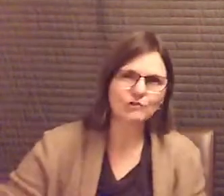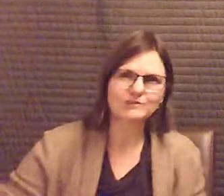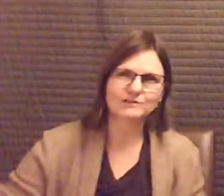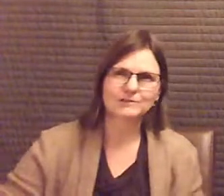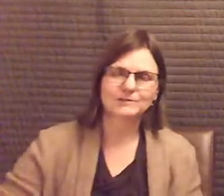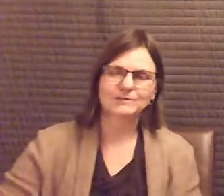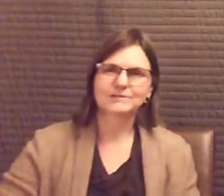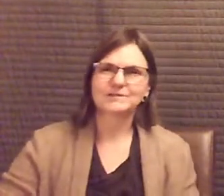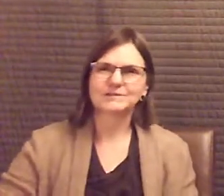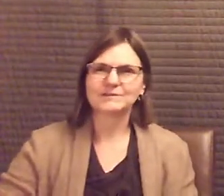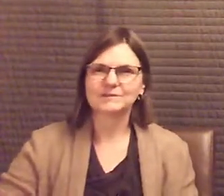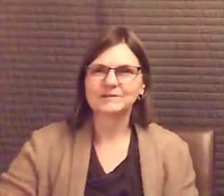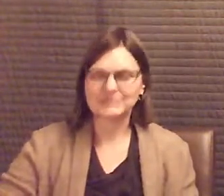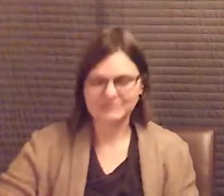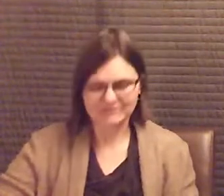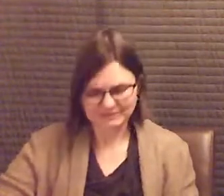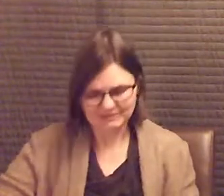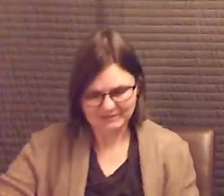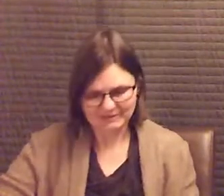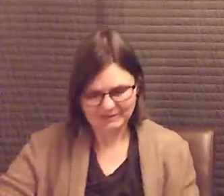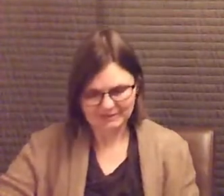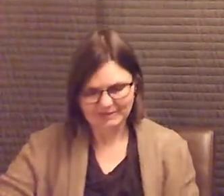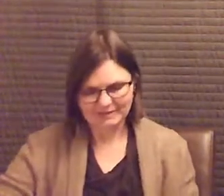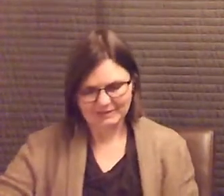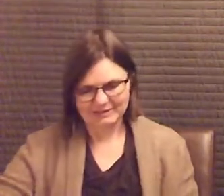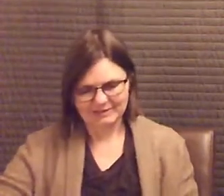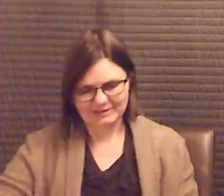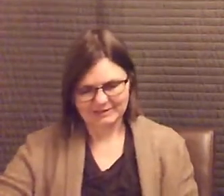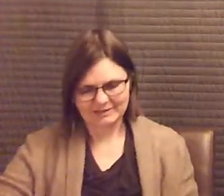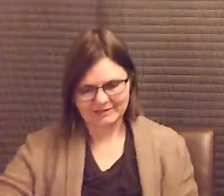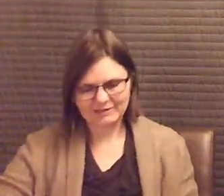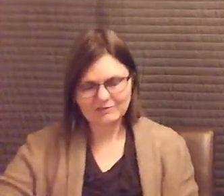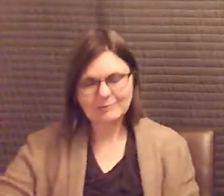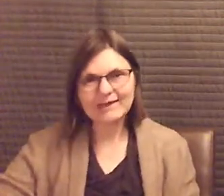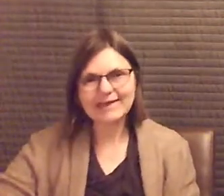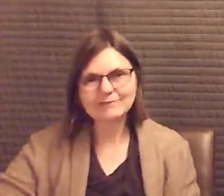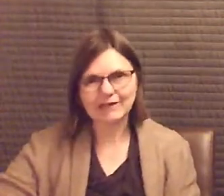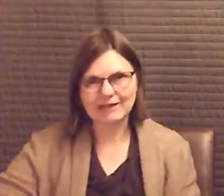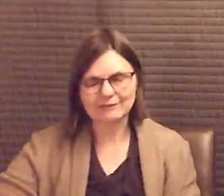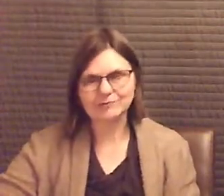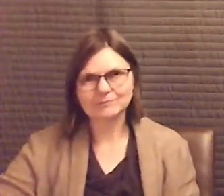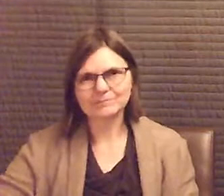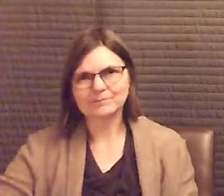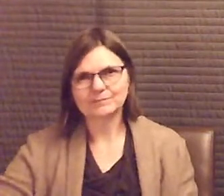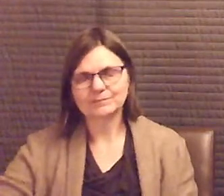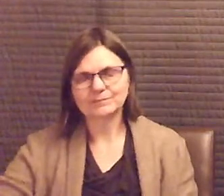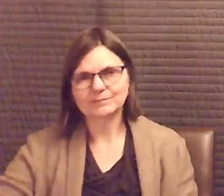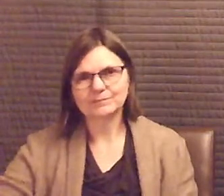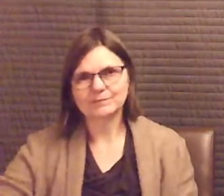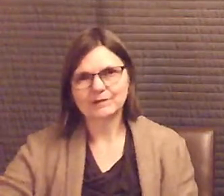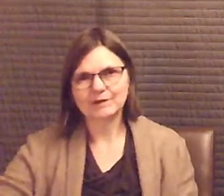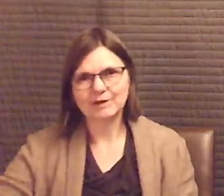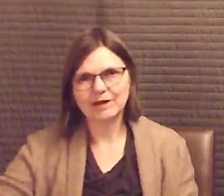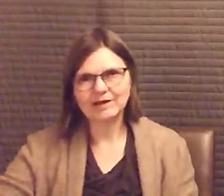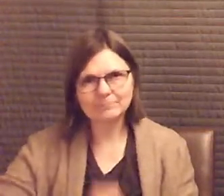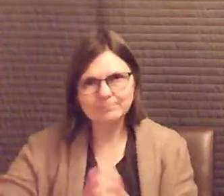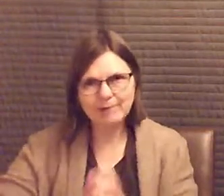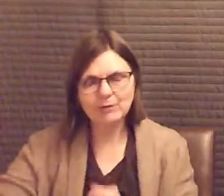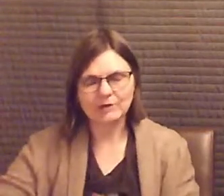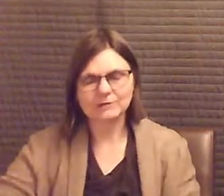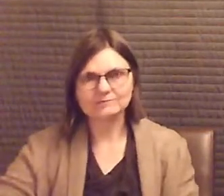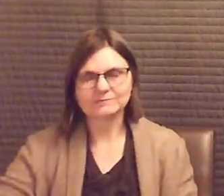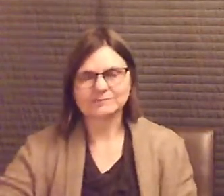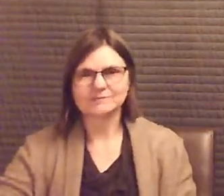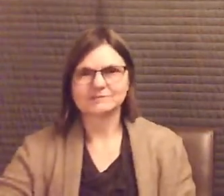kost hi worden g' my life ik wil mijn leven geven toen bill aan het